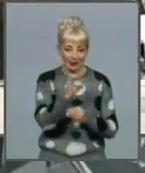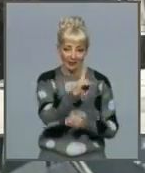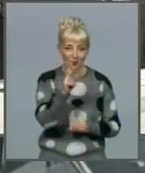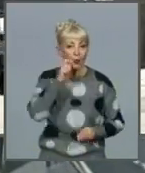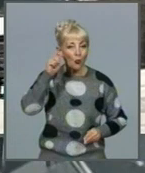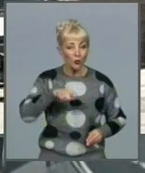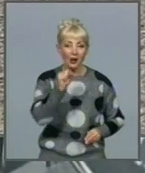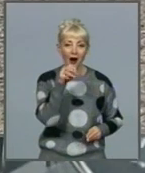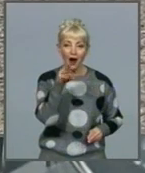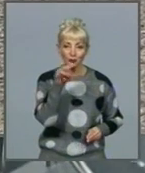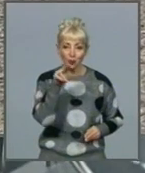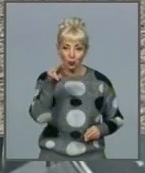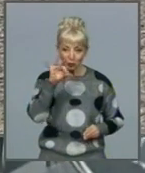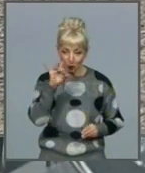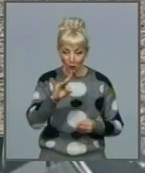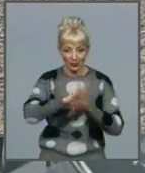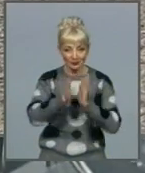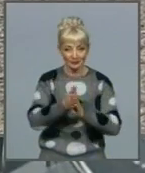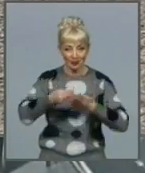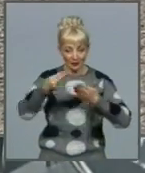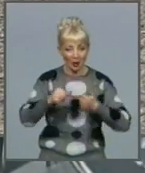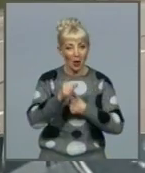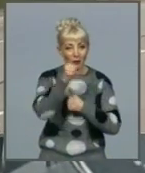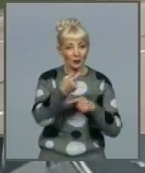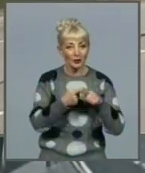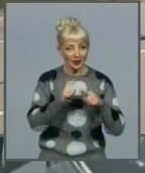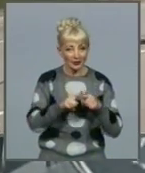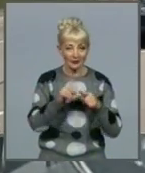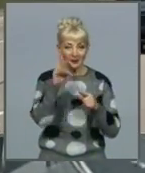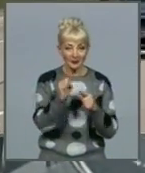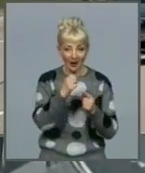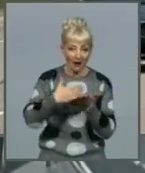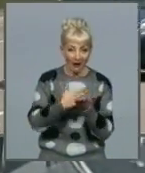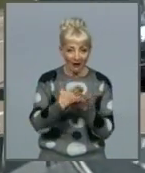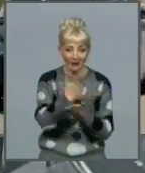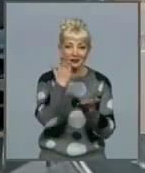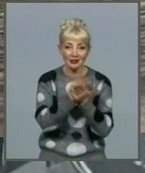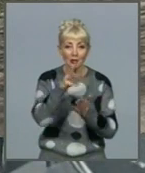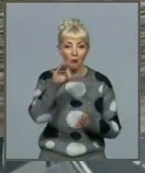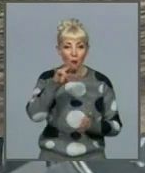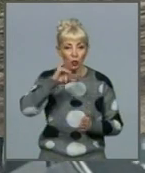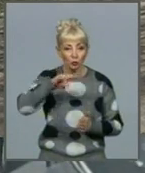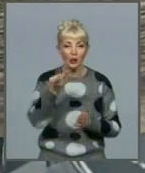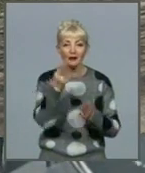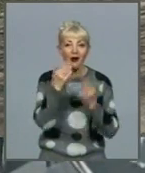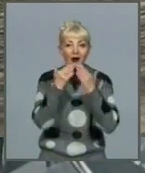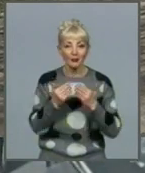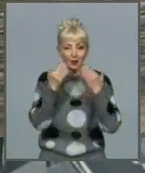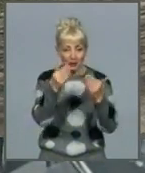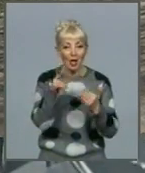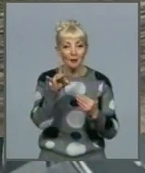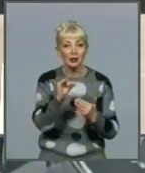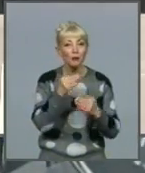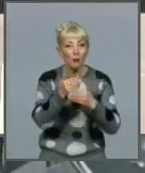про співпрацю. Крім цього, безпосередньо на самій карті існує модуль для звернення, за допомогою якого можна поскаржитися